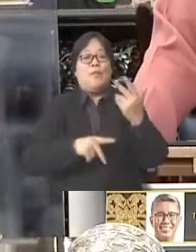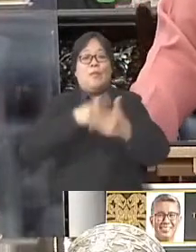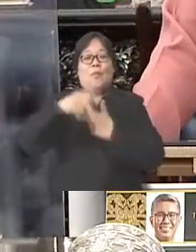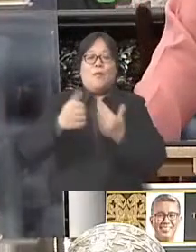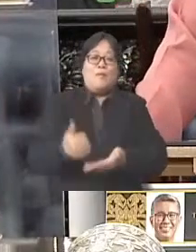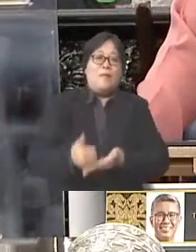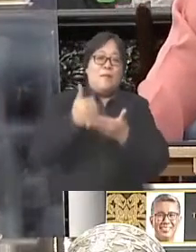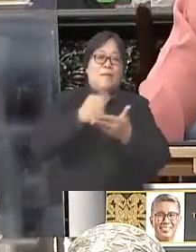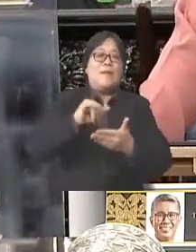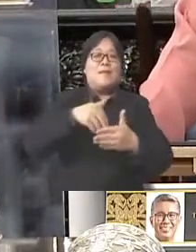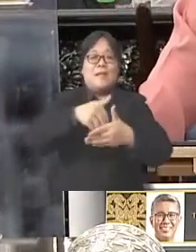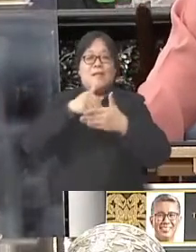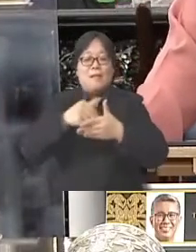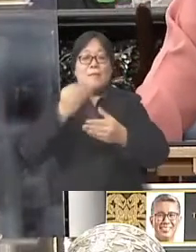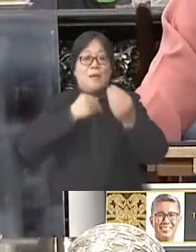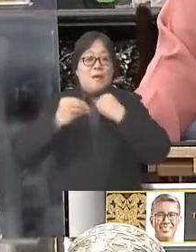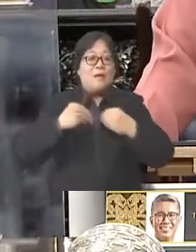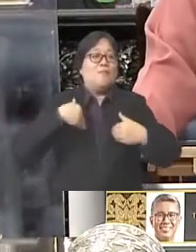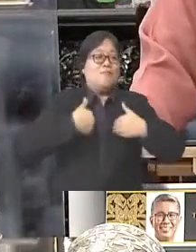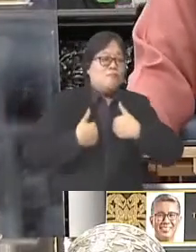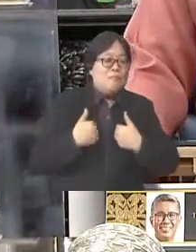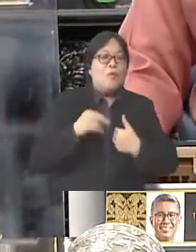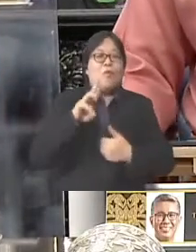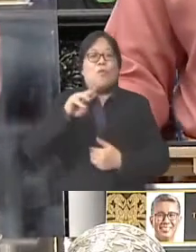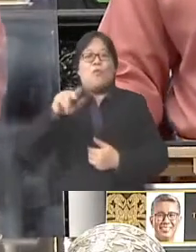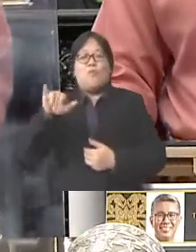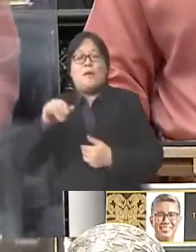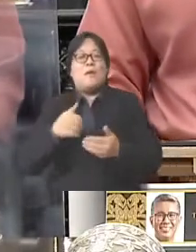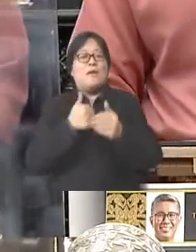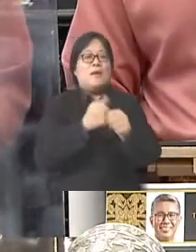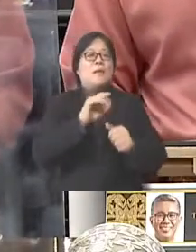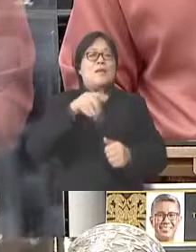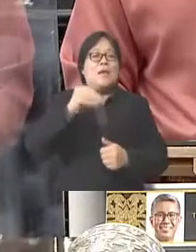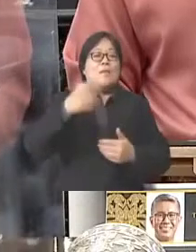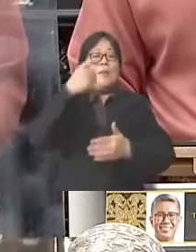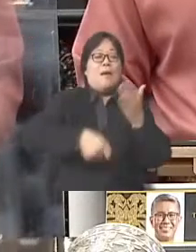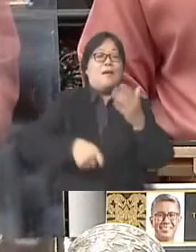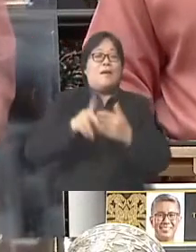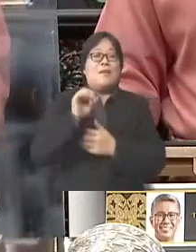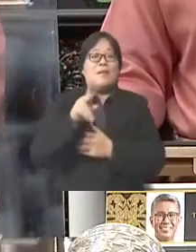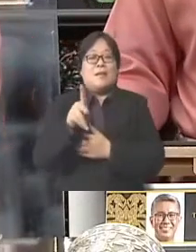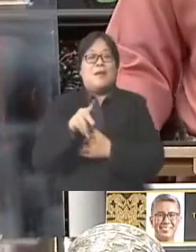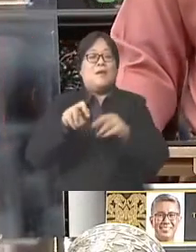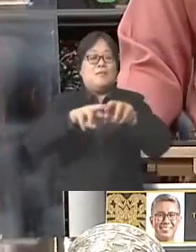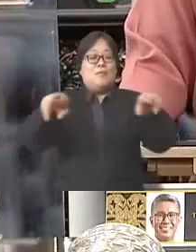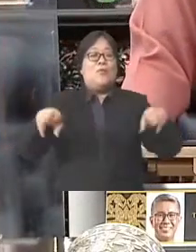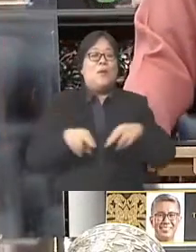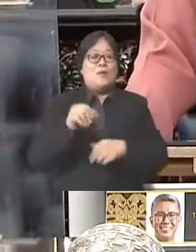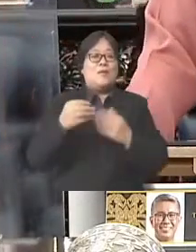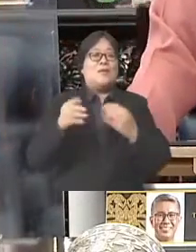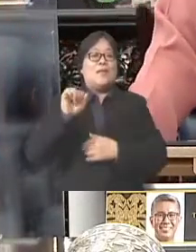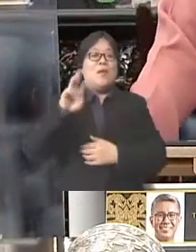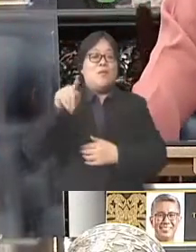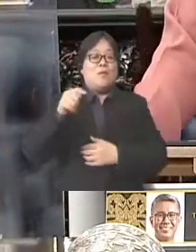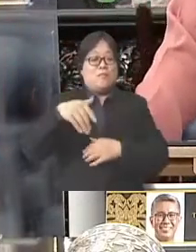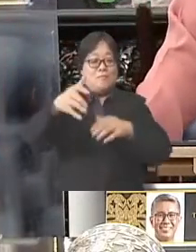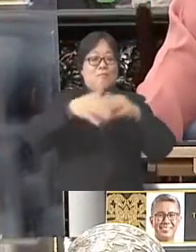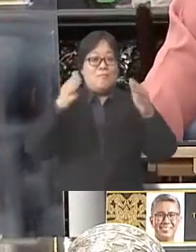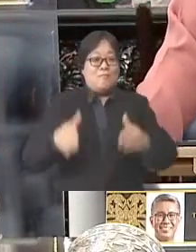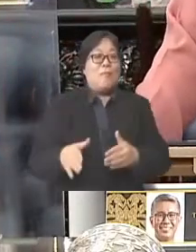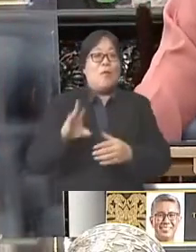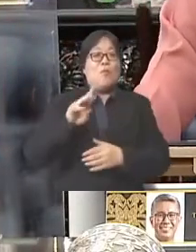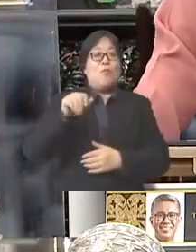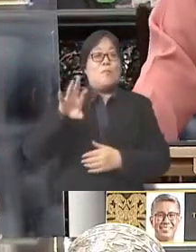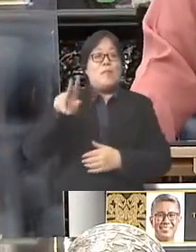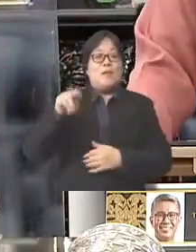program bantuan insentif makanan ternak kan ruminant melalui skim harga bersubsidi dedak isi ROM sawit bagi membolehkan peternak kecil